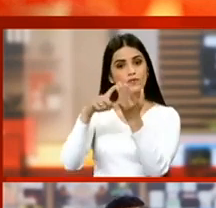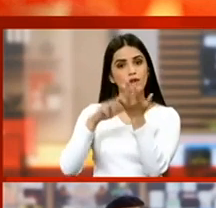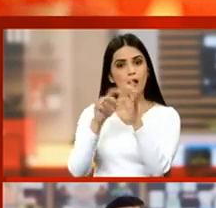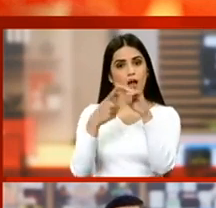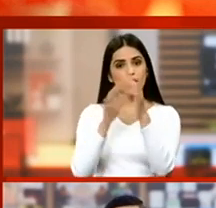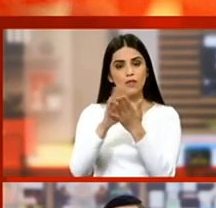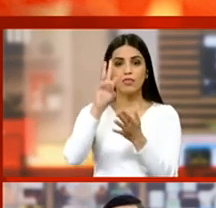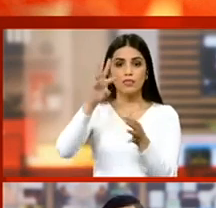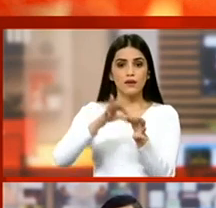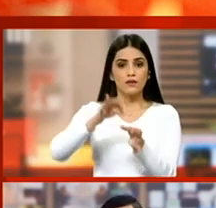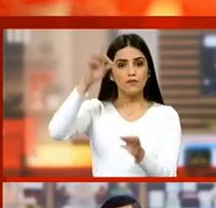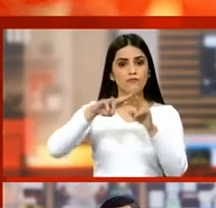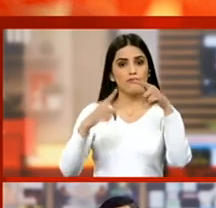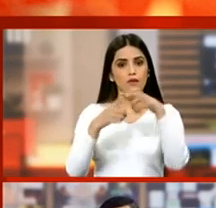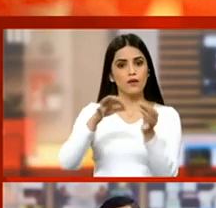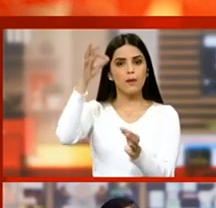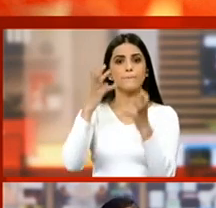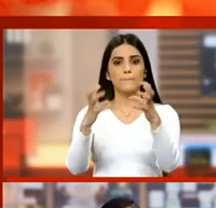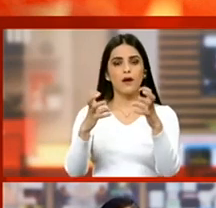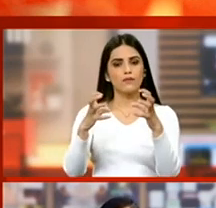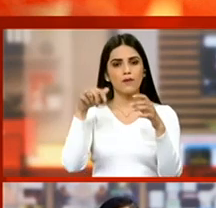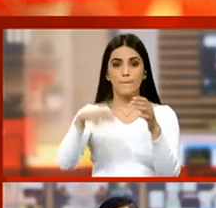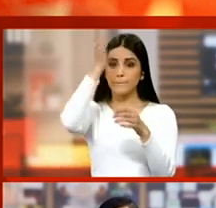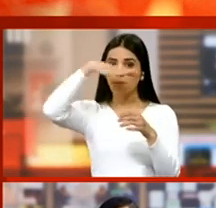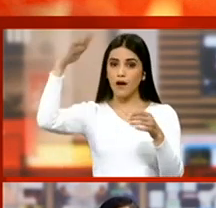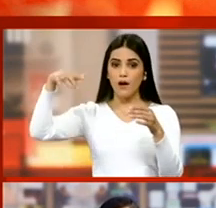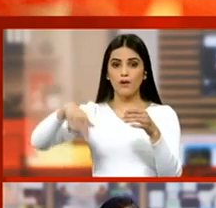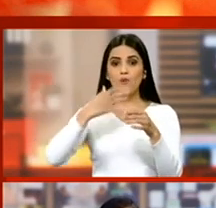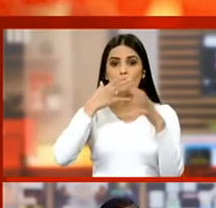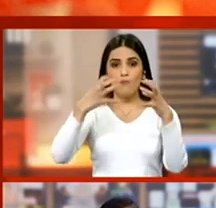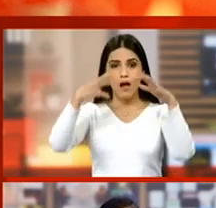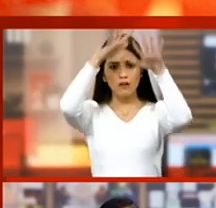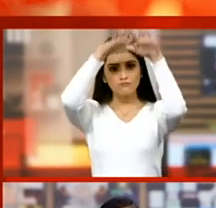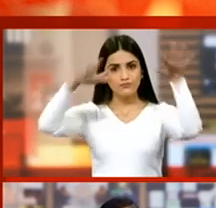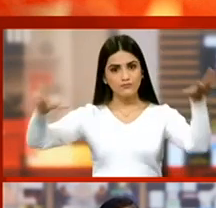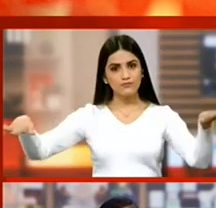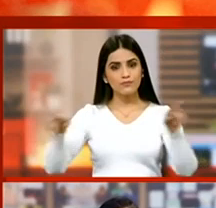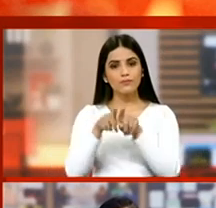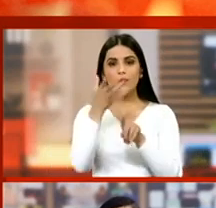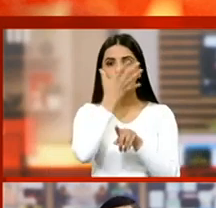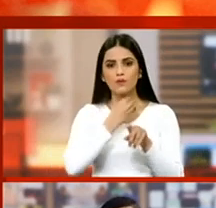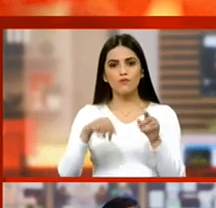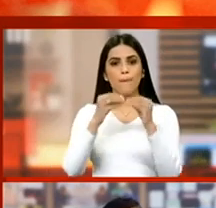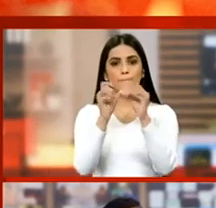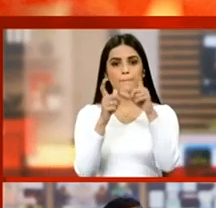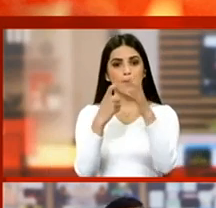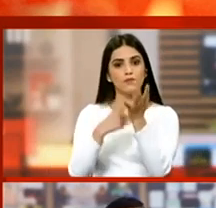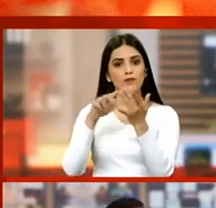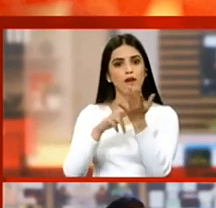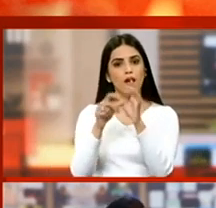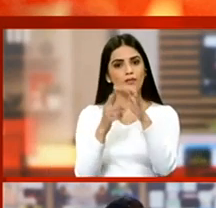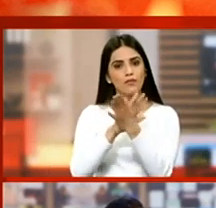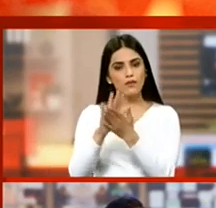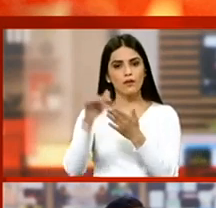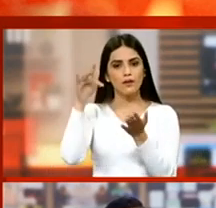3 फीट तक बर्फ जम गई है पहाडों पर बिखी वर्फ की सफेद चादर से बदरीनाध धाम में